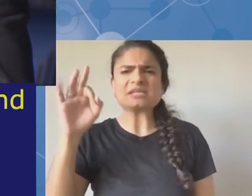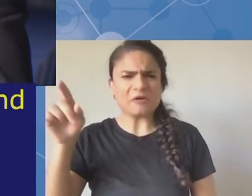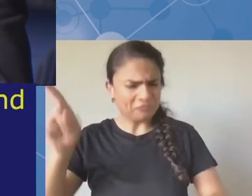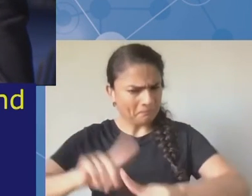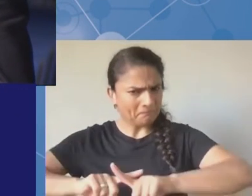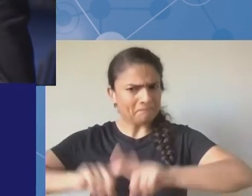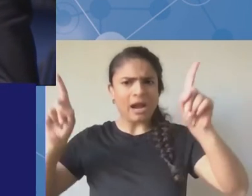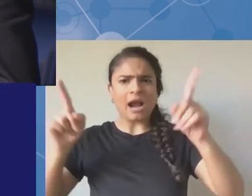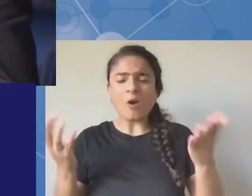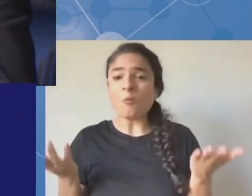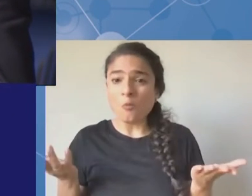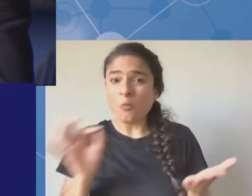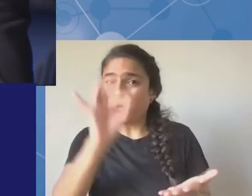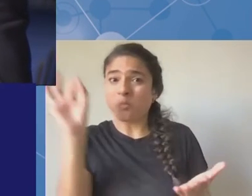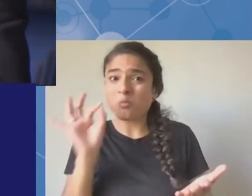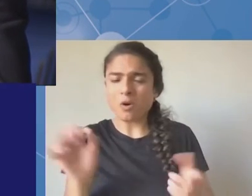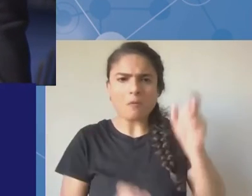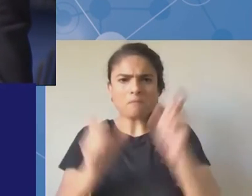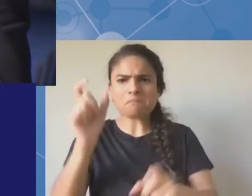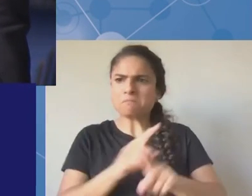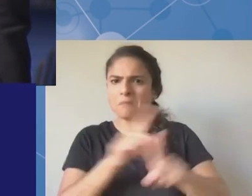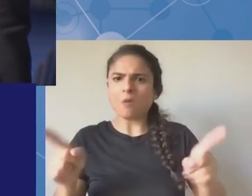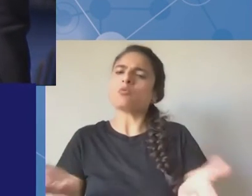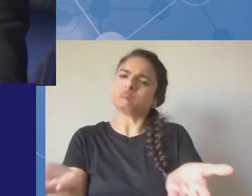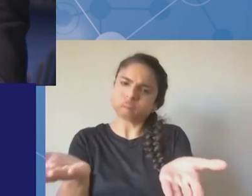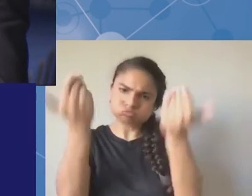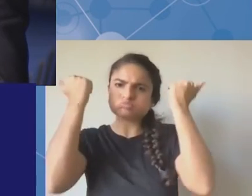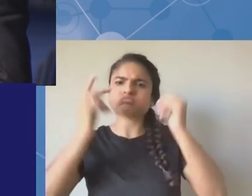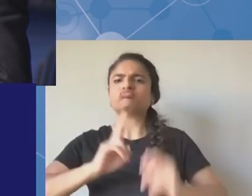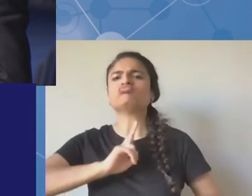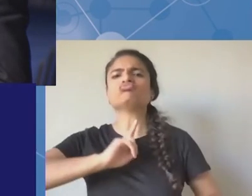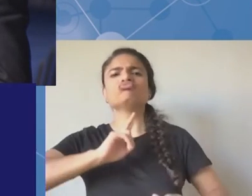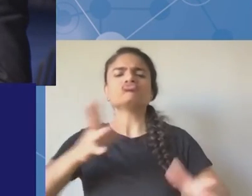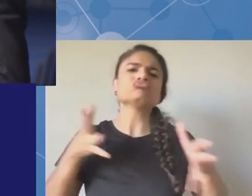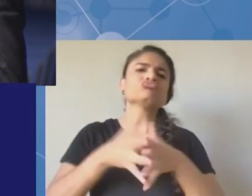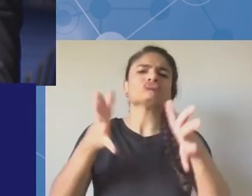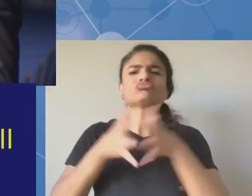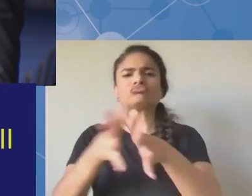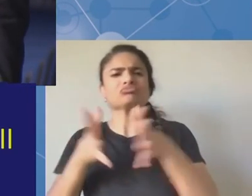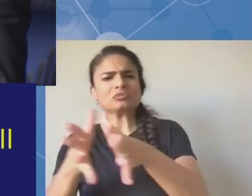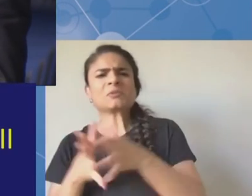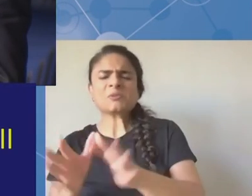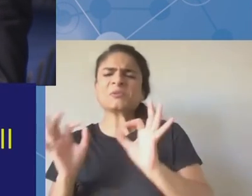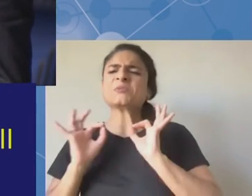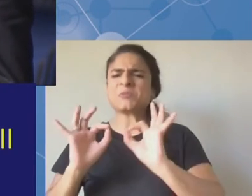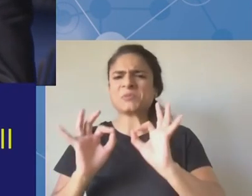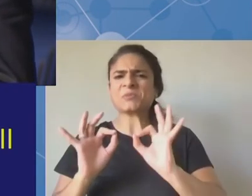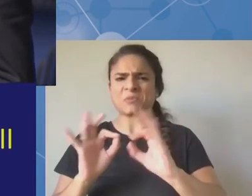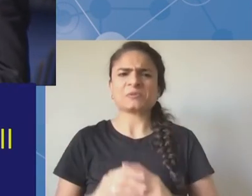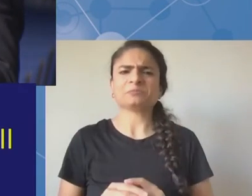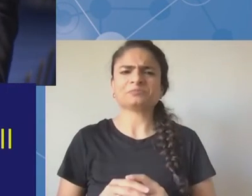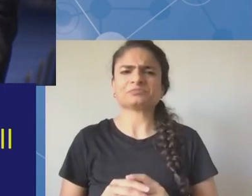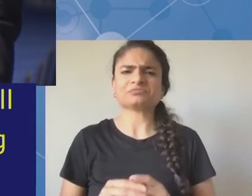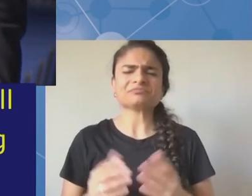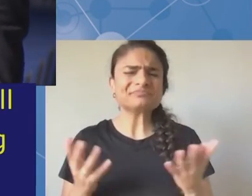форум IGF есть такая площадка, на которой можно делиться опытом. Голоса сообществ